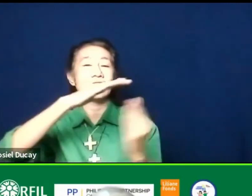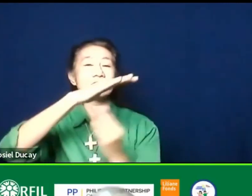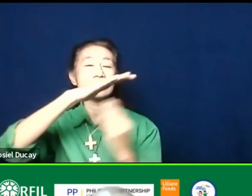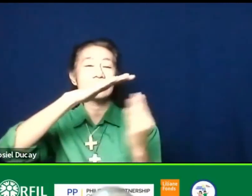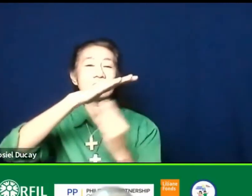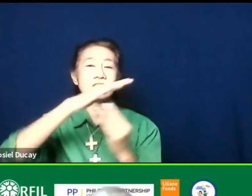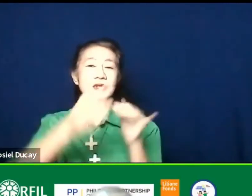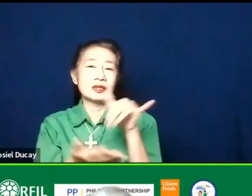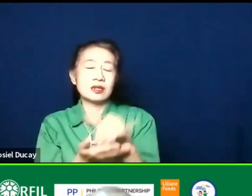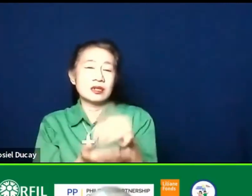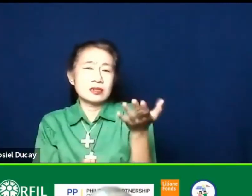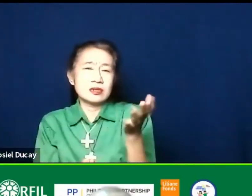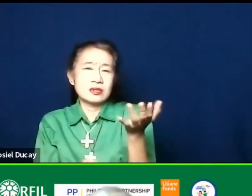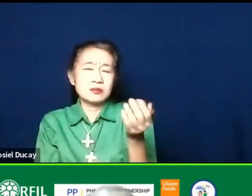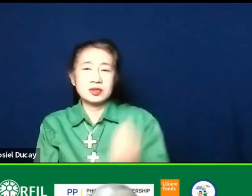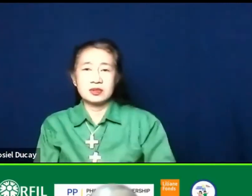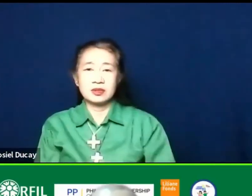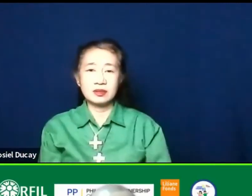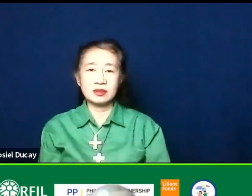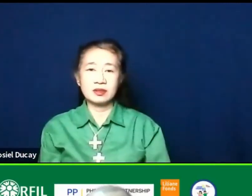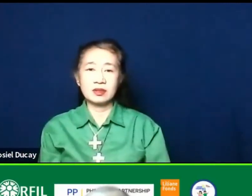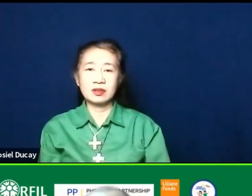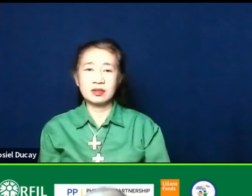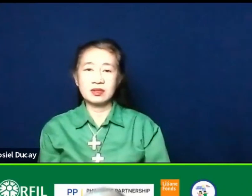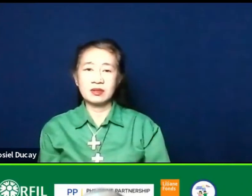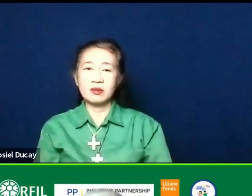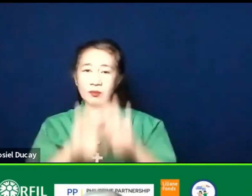pa rin yan, no? Parang open for debate or